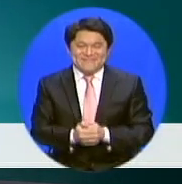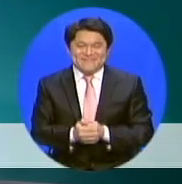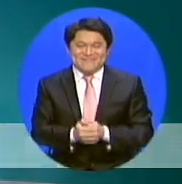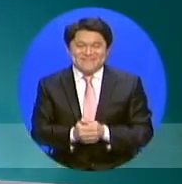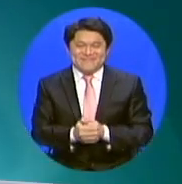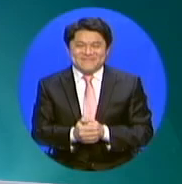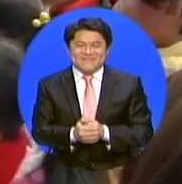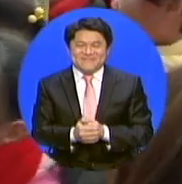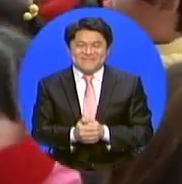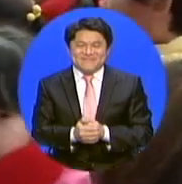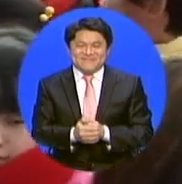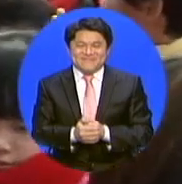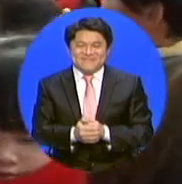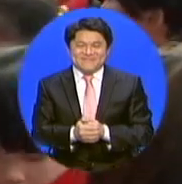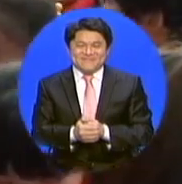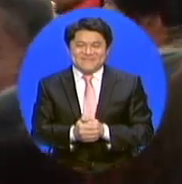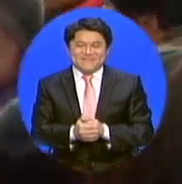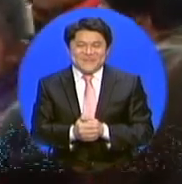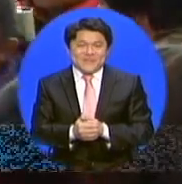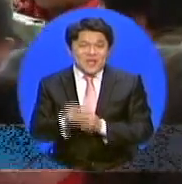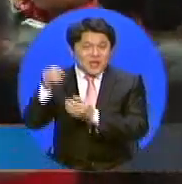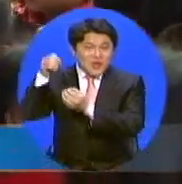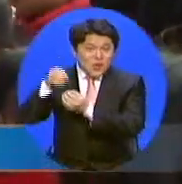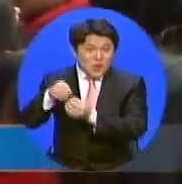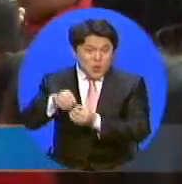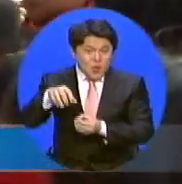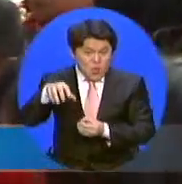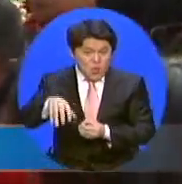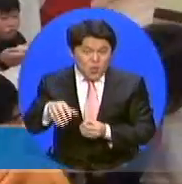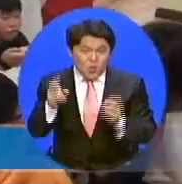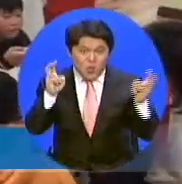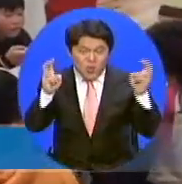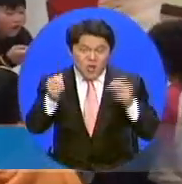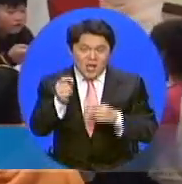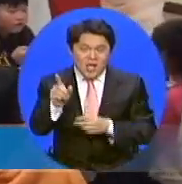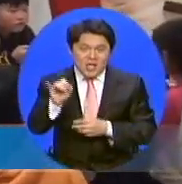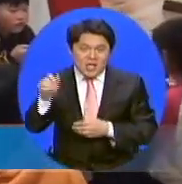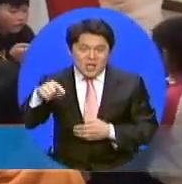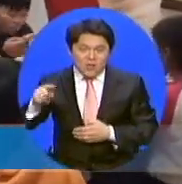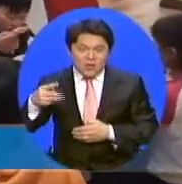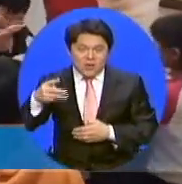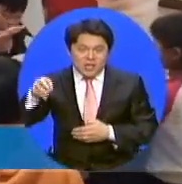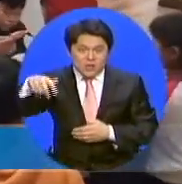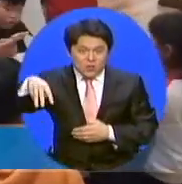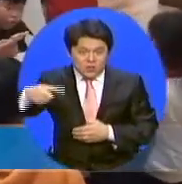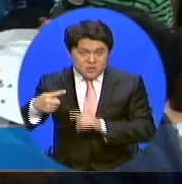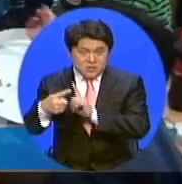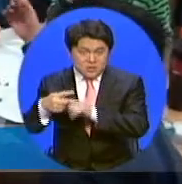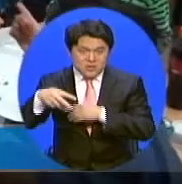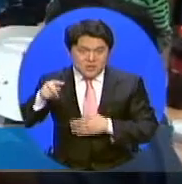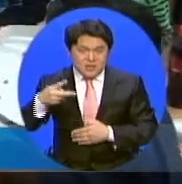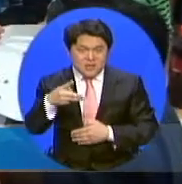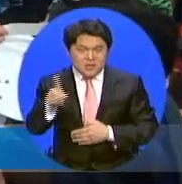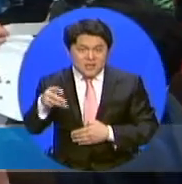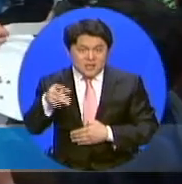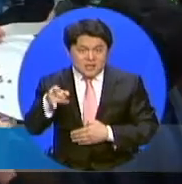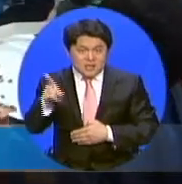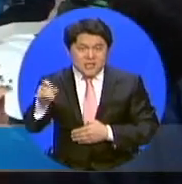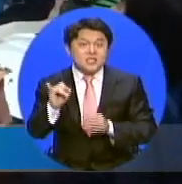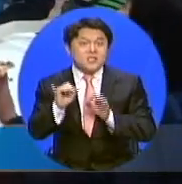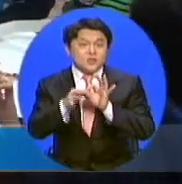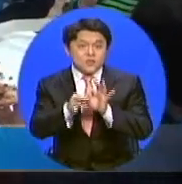있습니다. 대표적인 향토기업인 하이원 리조트는 산타데이라는 릴레이 봉사활동으로 어린이